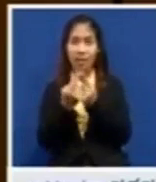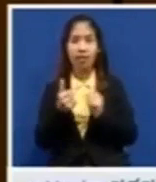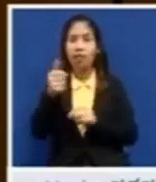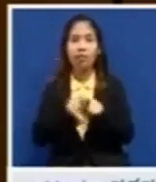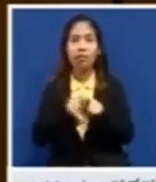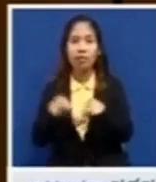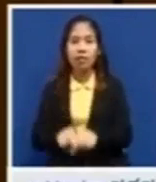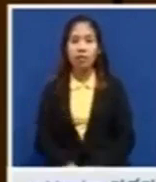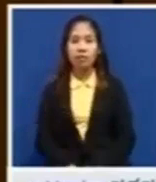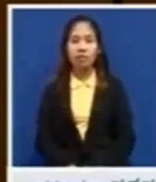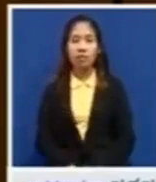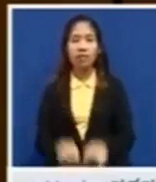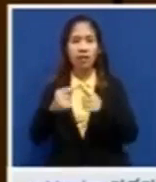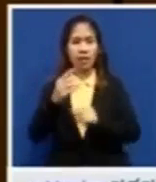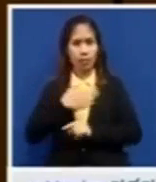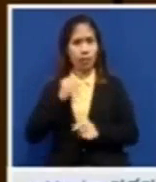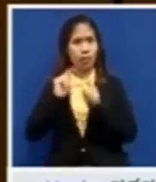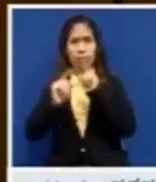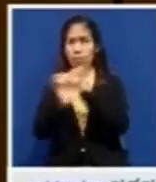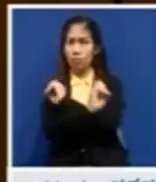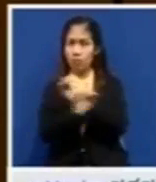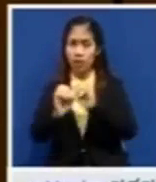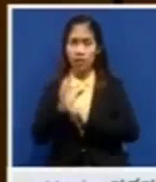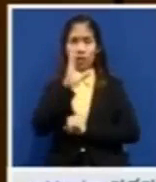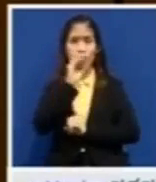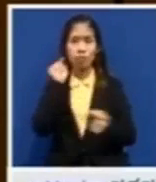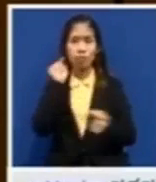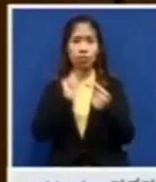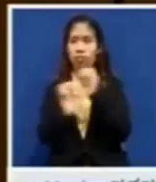ได้นะครับแต่ผมไม่เคยคุยไม่เคยไปแอบอ้าง